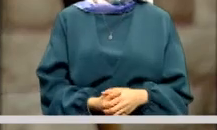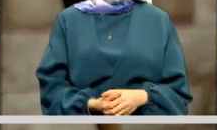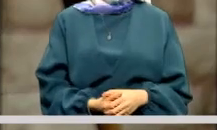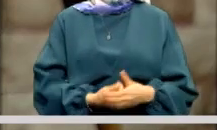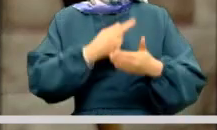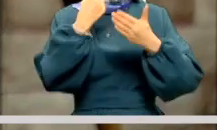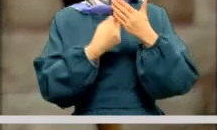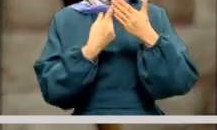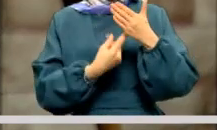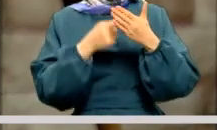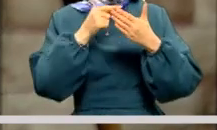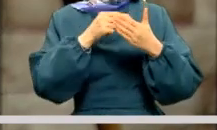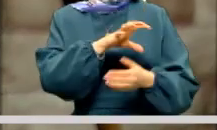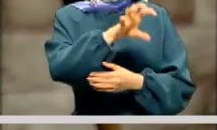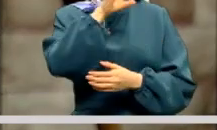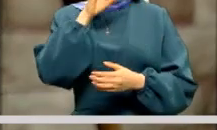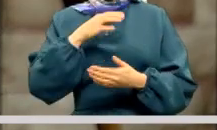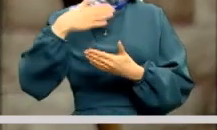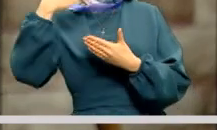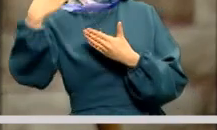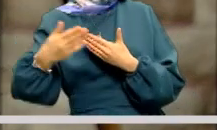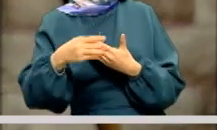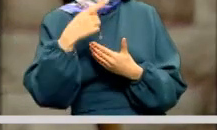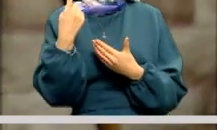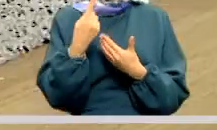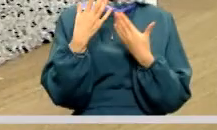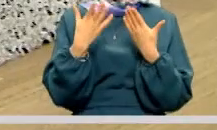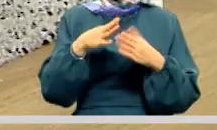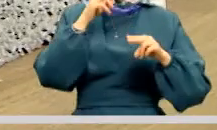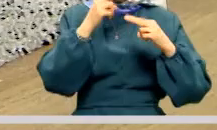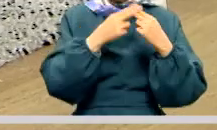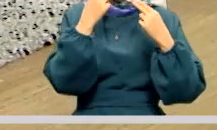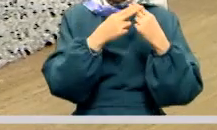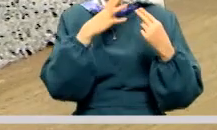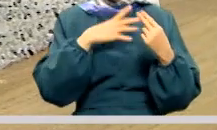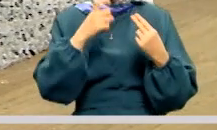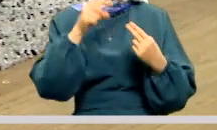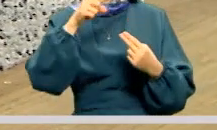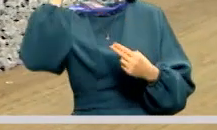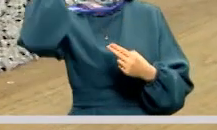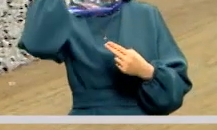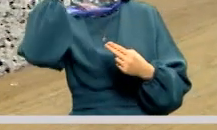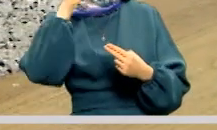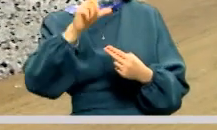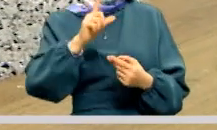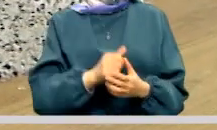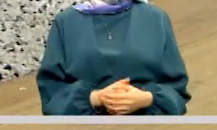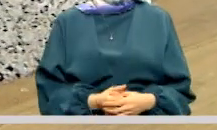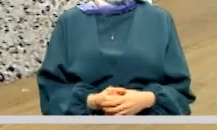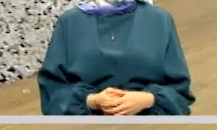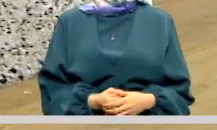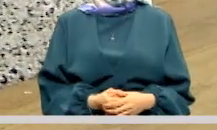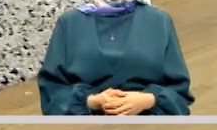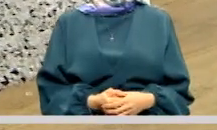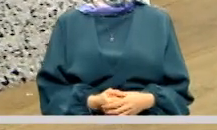Kur'an'ın ve sünnetin ışığının ötesinde başka bir şey mi öğretiyor bunu da Sorgulamak lazım aslında hani kuru